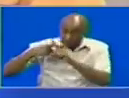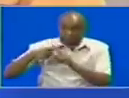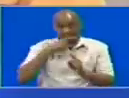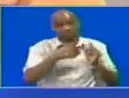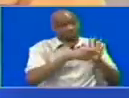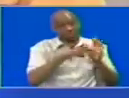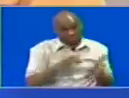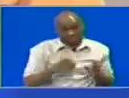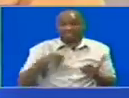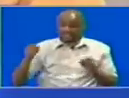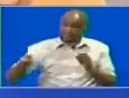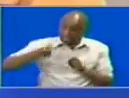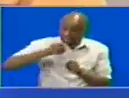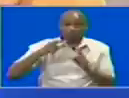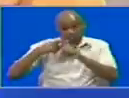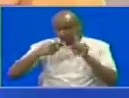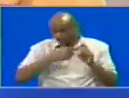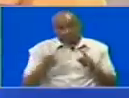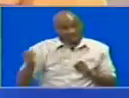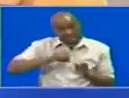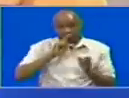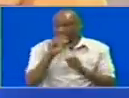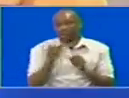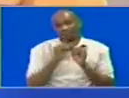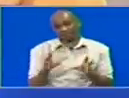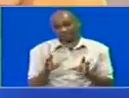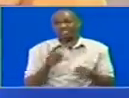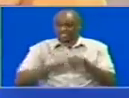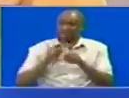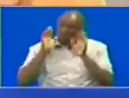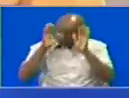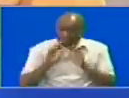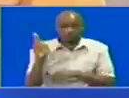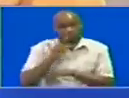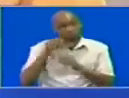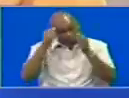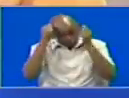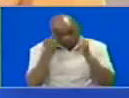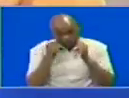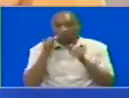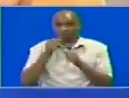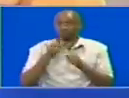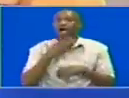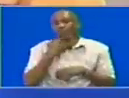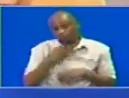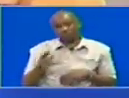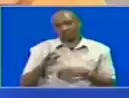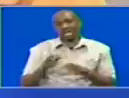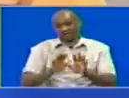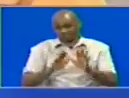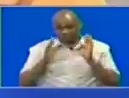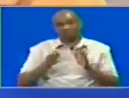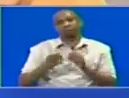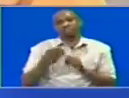virusi, kuzuia kuongezeana virusi. Umuhimu wa kutumia kondomu ni kuzuia ugonjwa wa sinaa. Umuhimu